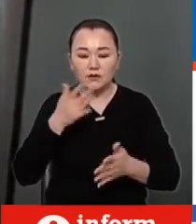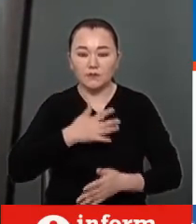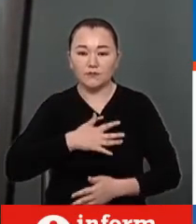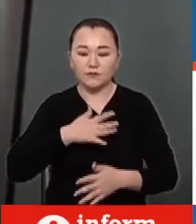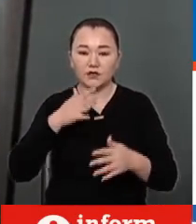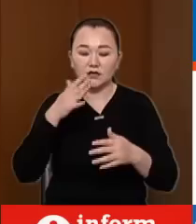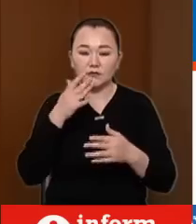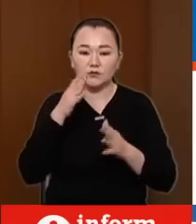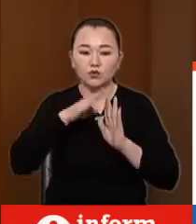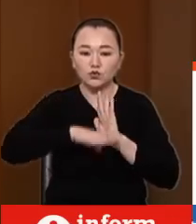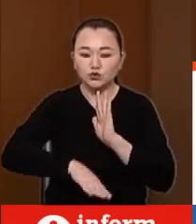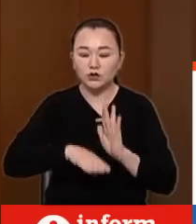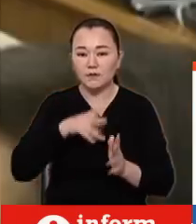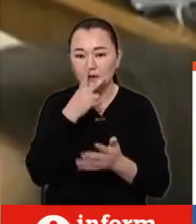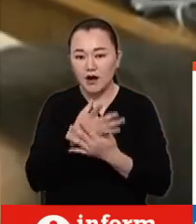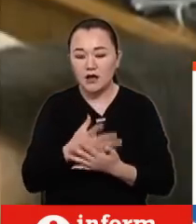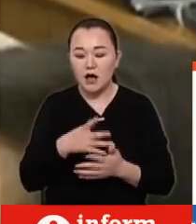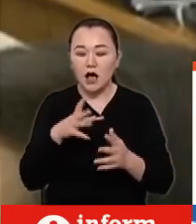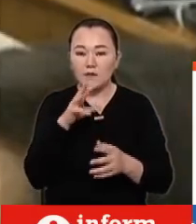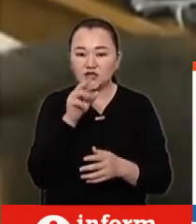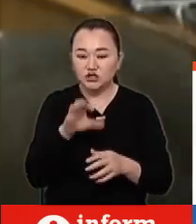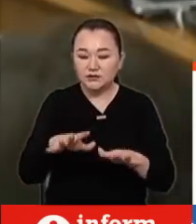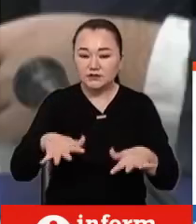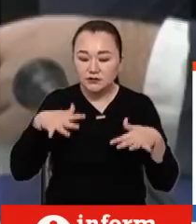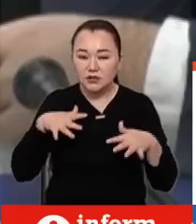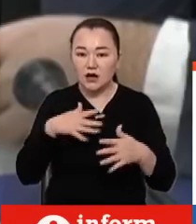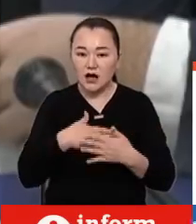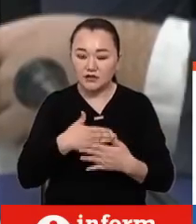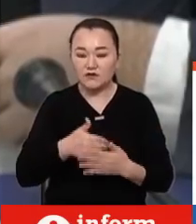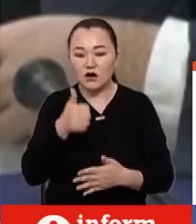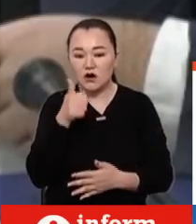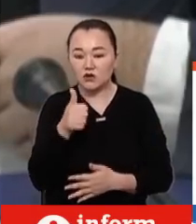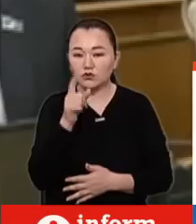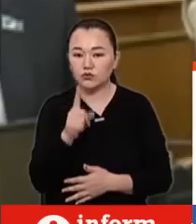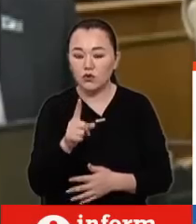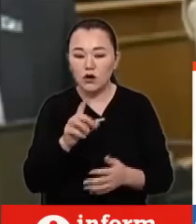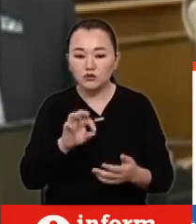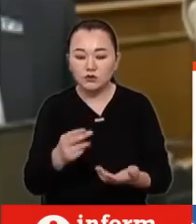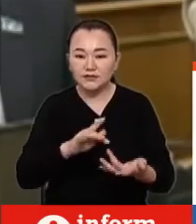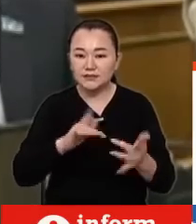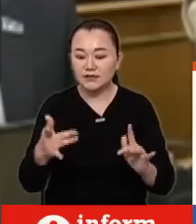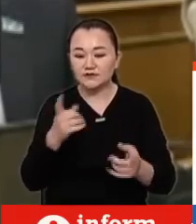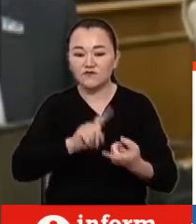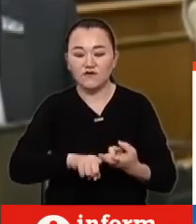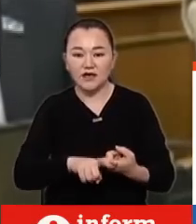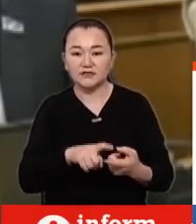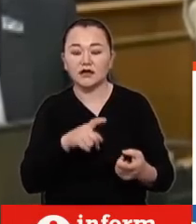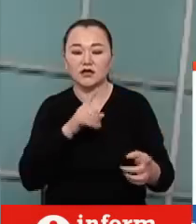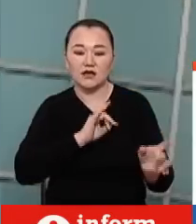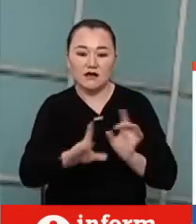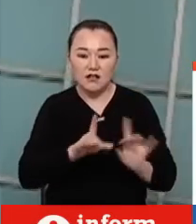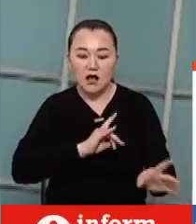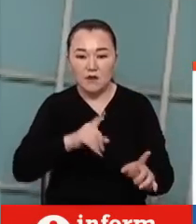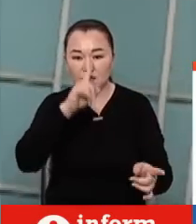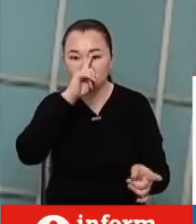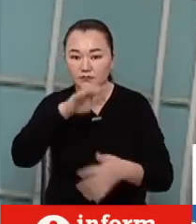naşarlaganın körsetedi. Мәлісмендердің мәселе көтергенде белсенді болғаны жақсы, бірақ әлеуметтік желіде кері байланыспен жарнаманы